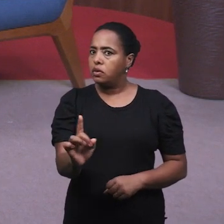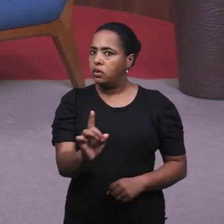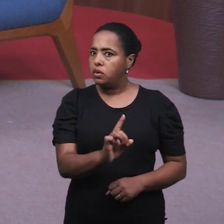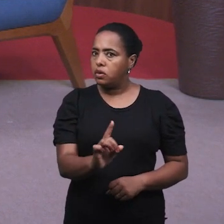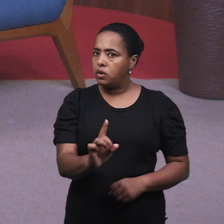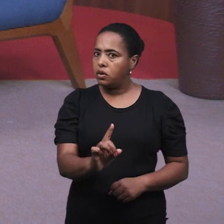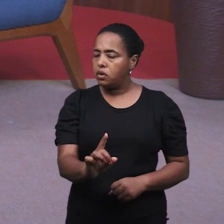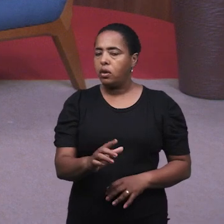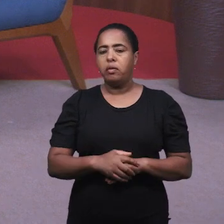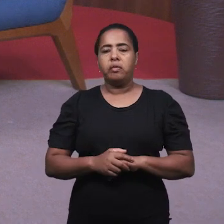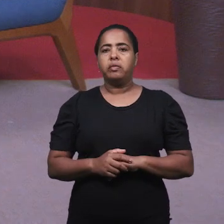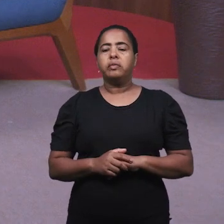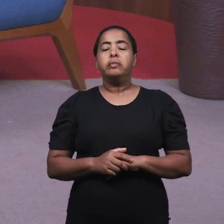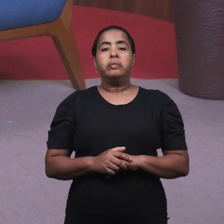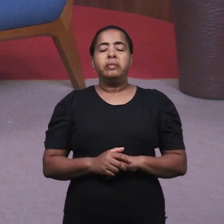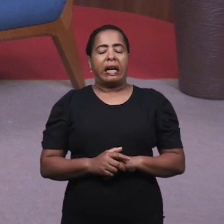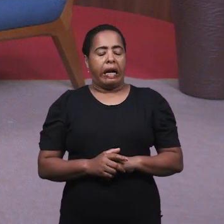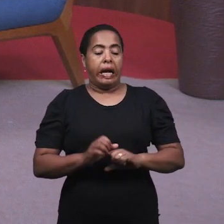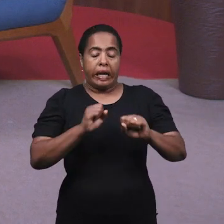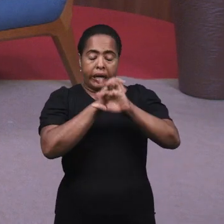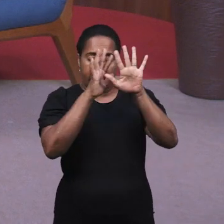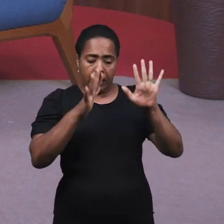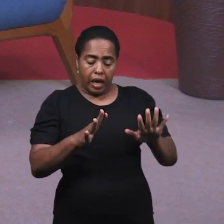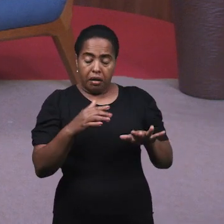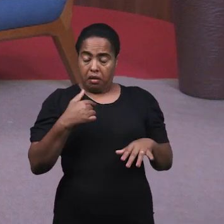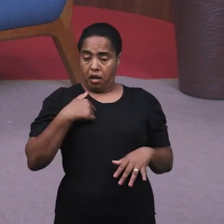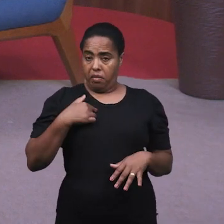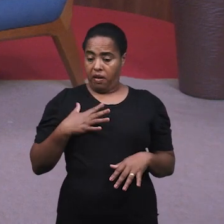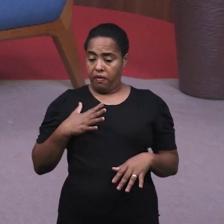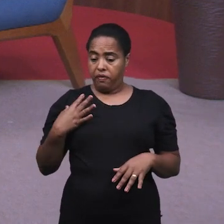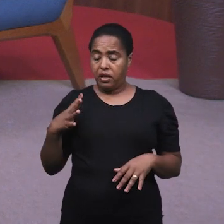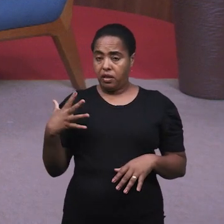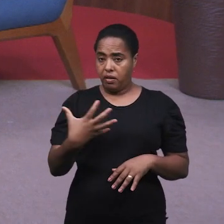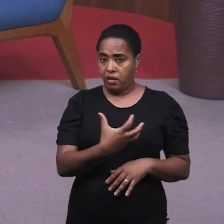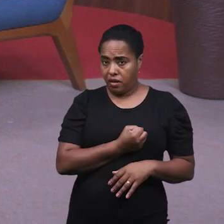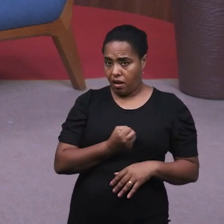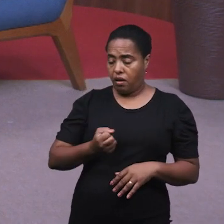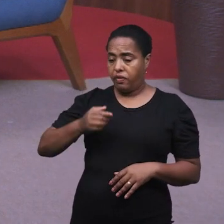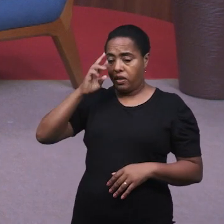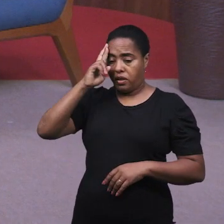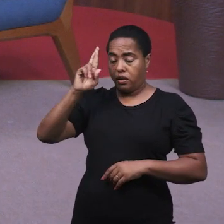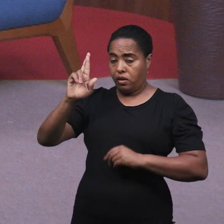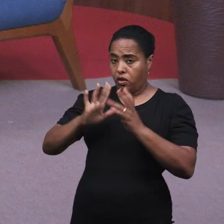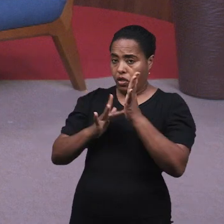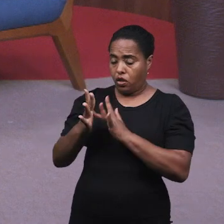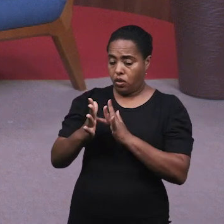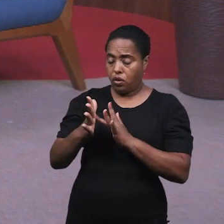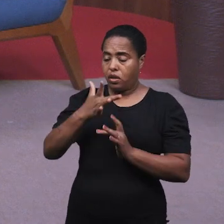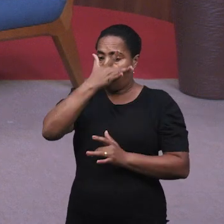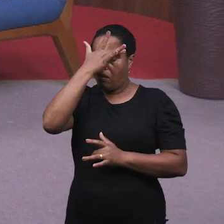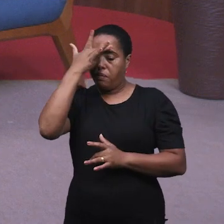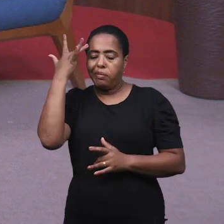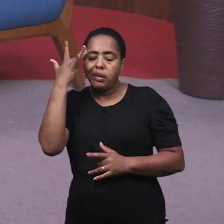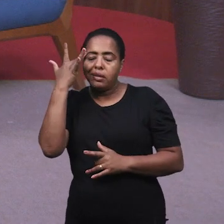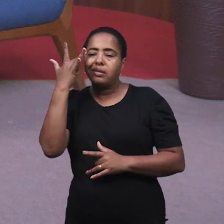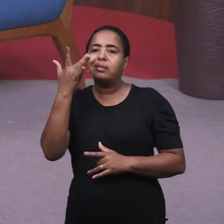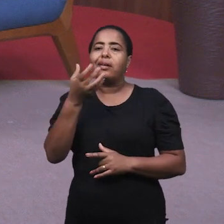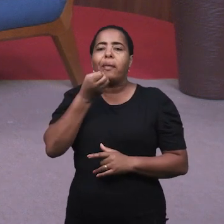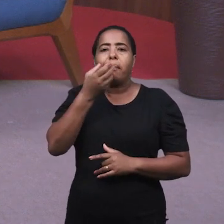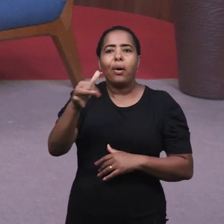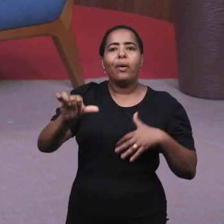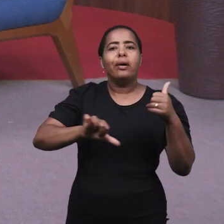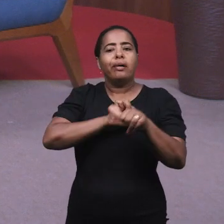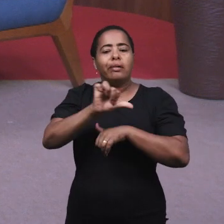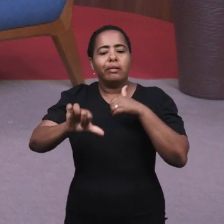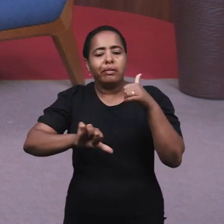C'est malgré nos manques de mérite. Bien évidemment que moi, sauvé en Jésus, je deviens